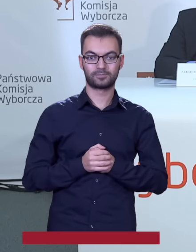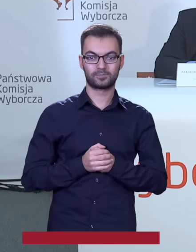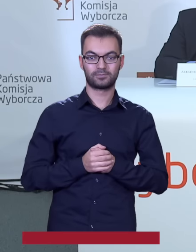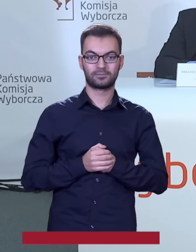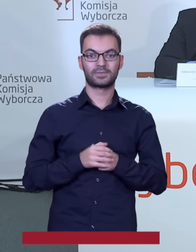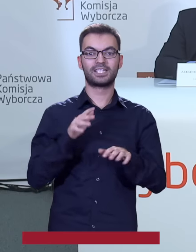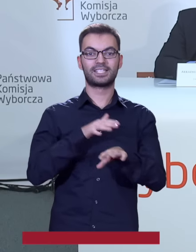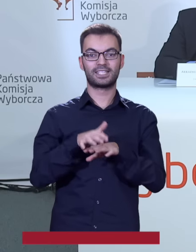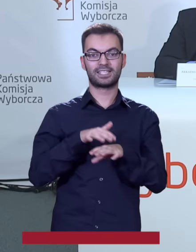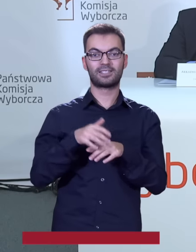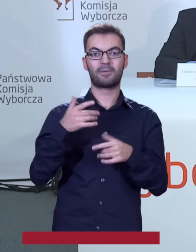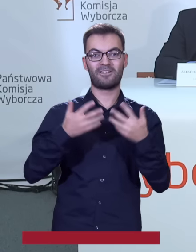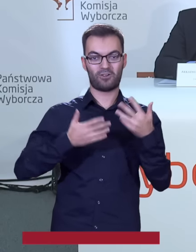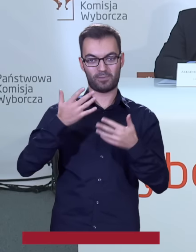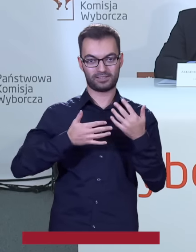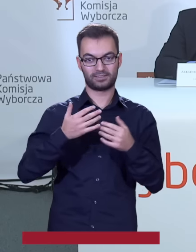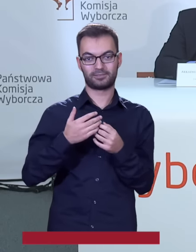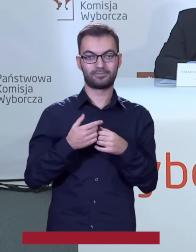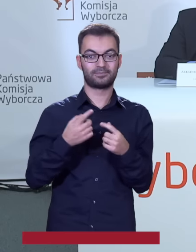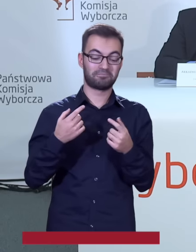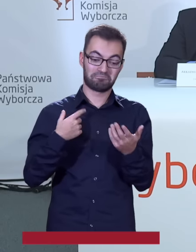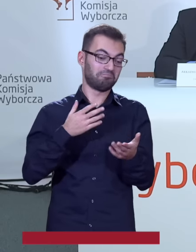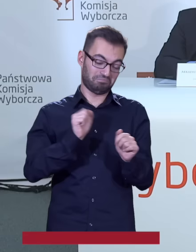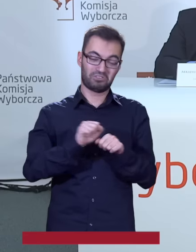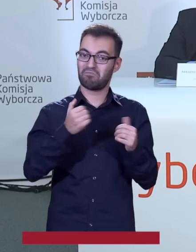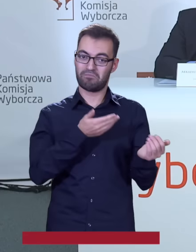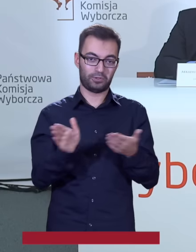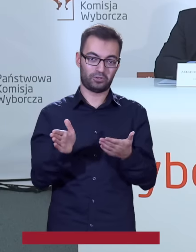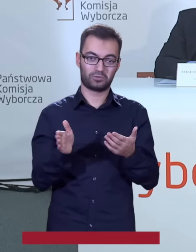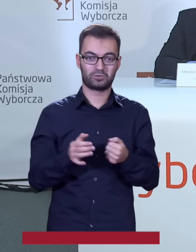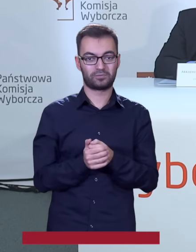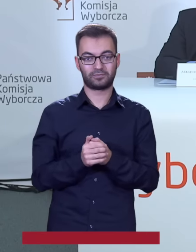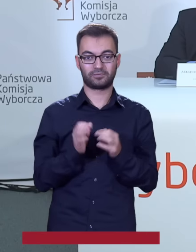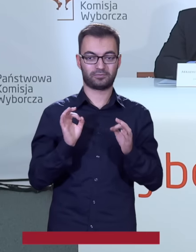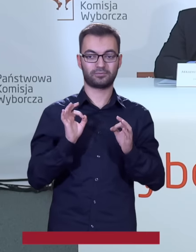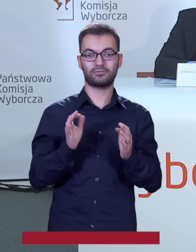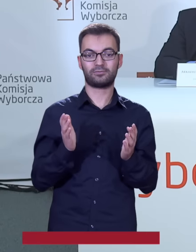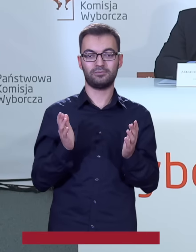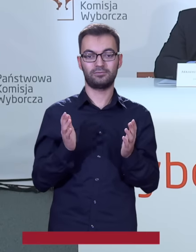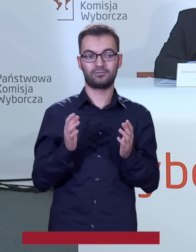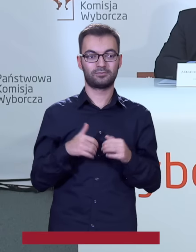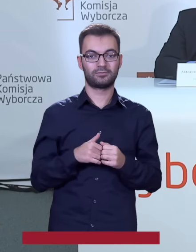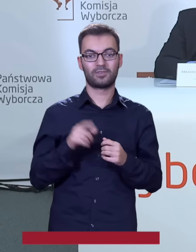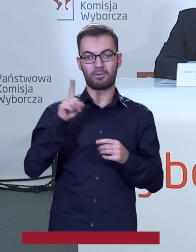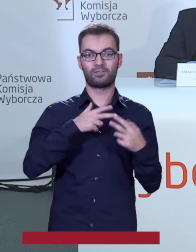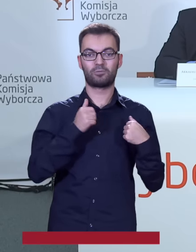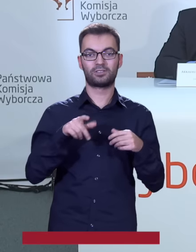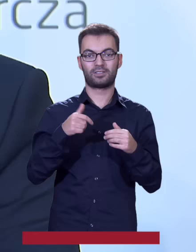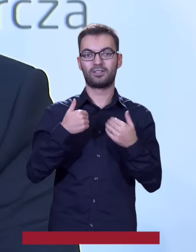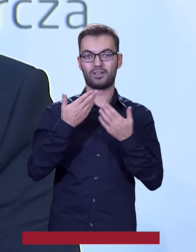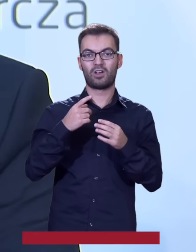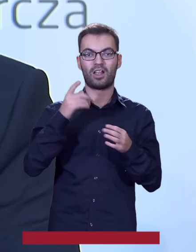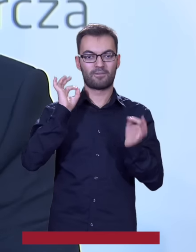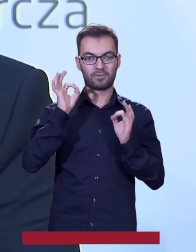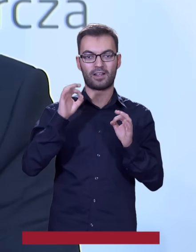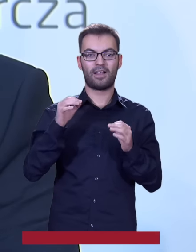System informatyczny, jak widzimy, ma się dobrze. W tej chwili Państwa Komisja podała komunikat